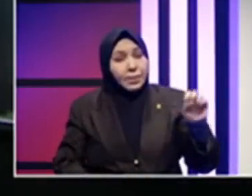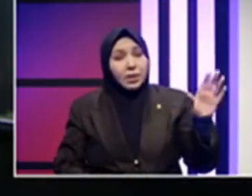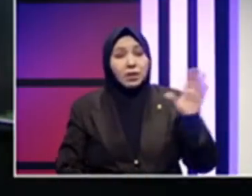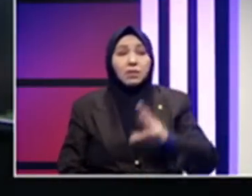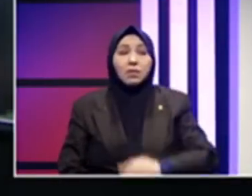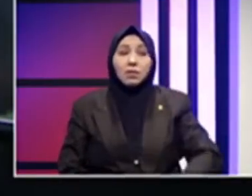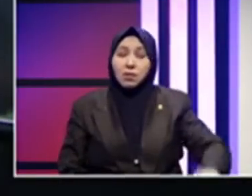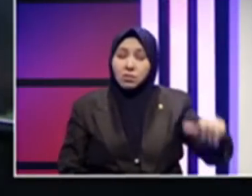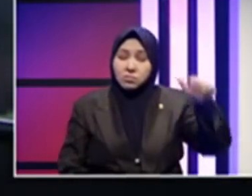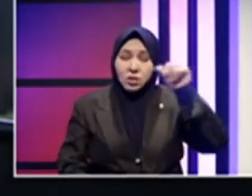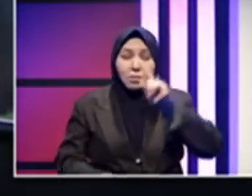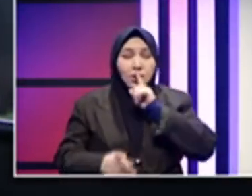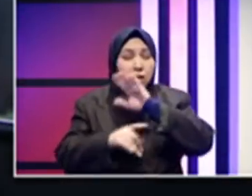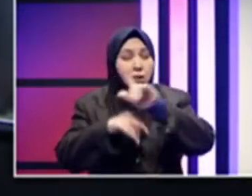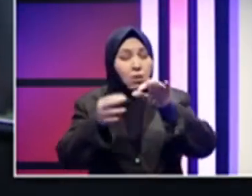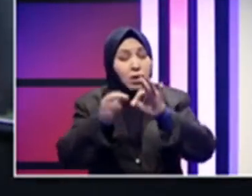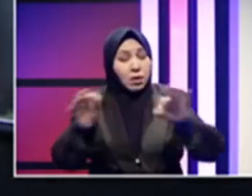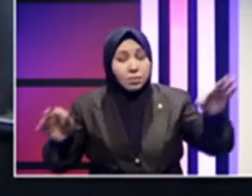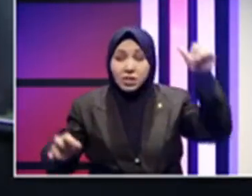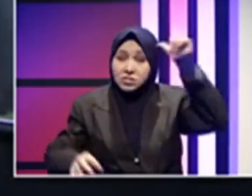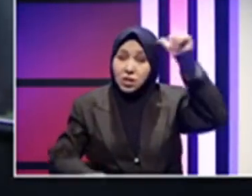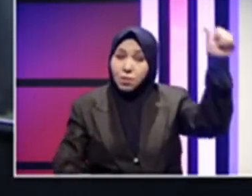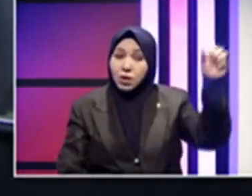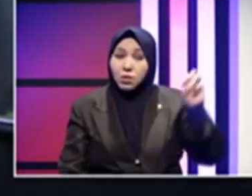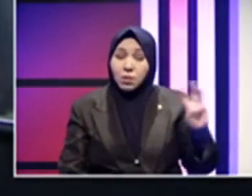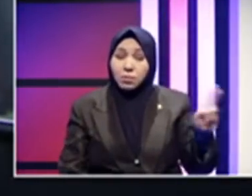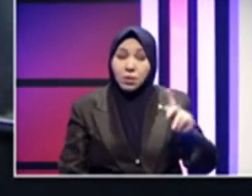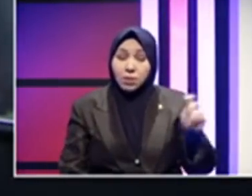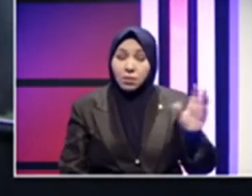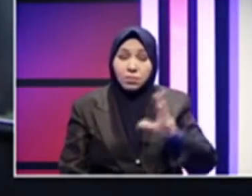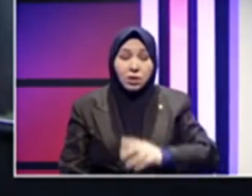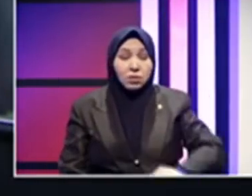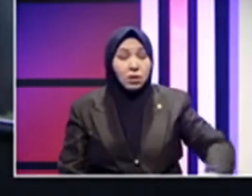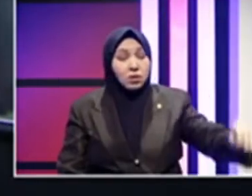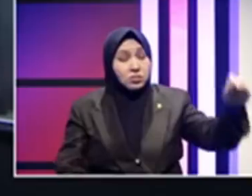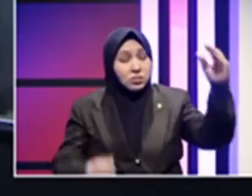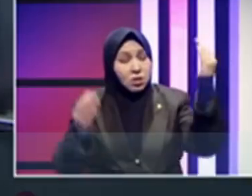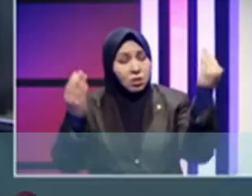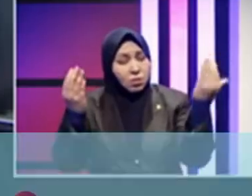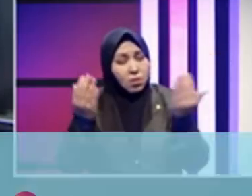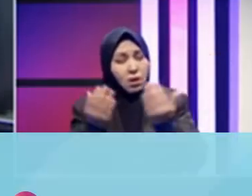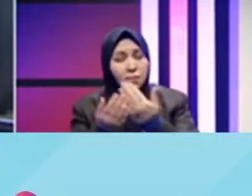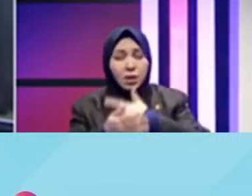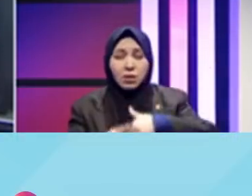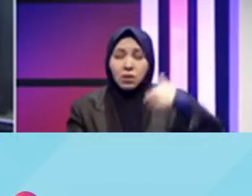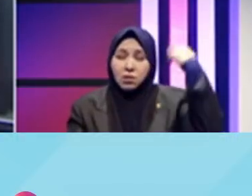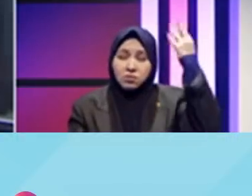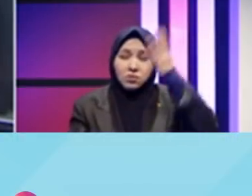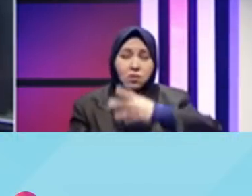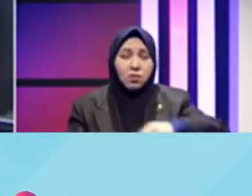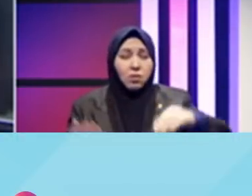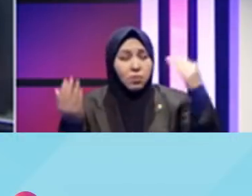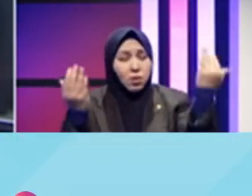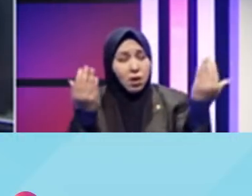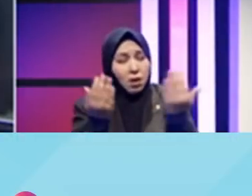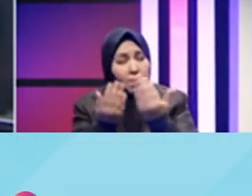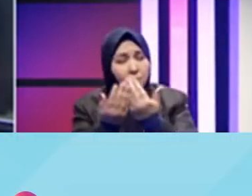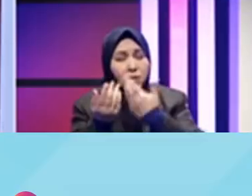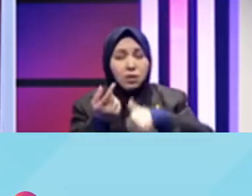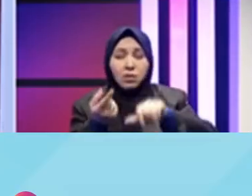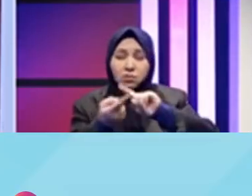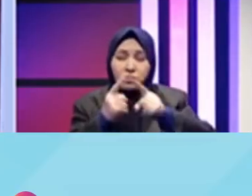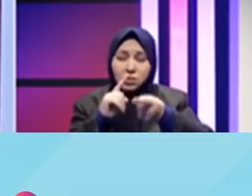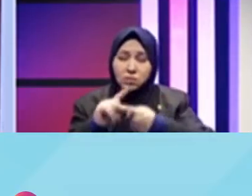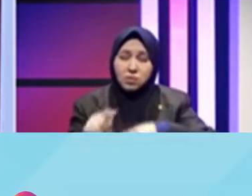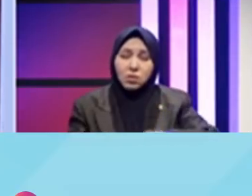آمين. صدق الله العظيم. Assalamualaikum warahmatullahi wabarakatuh. Alhamdulillah wassalatu wassalamu ala Rasulillah wa ala alihi wa man walah. Syada la ilaha illallah, syada anna Muhammadan abduhu wa rasuluhu.